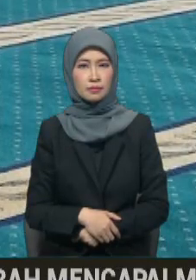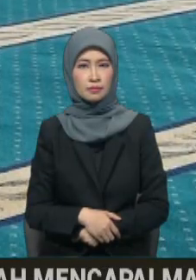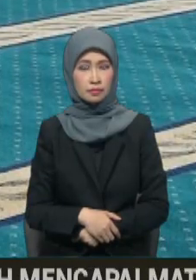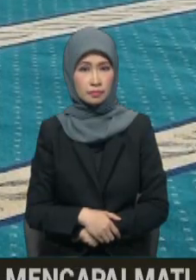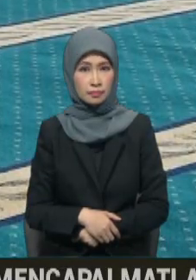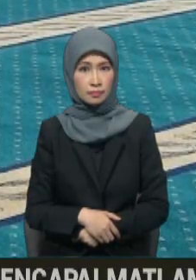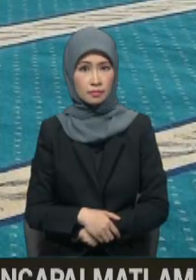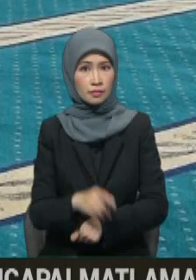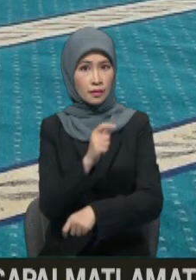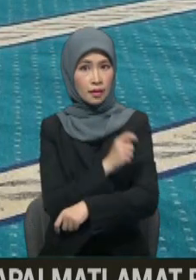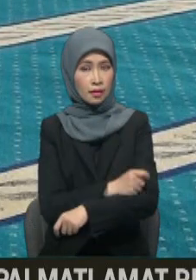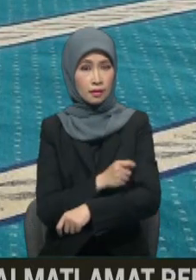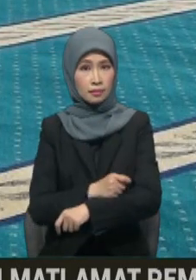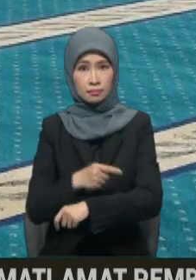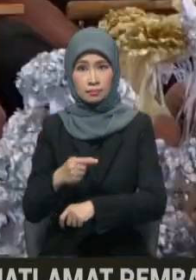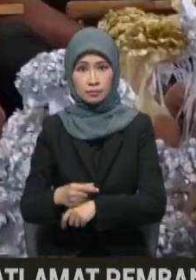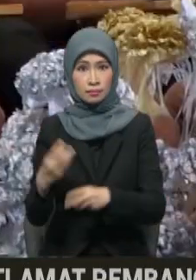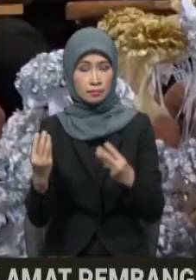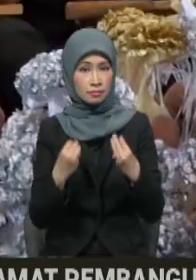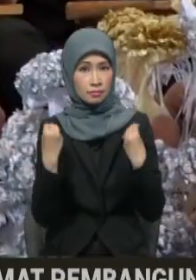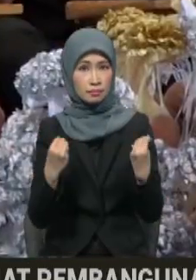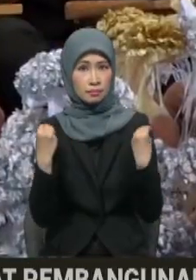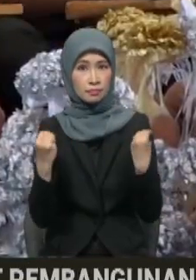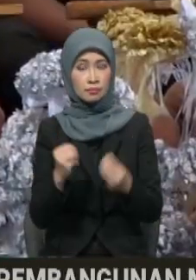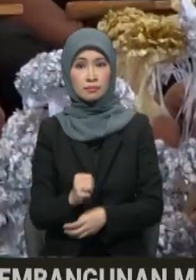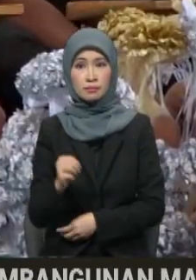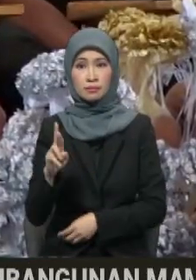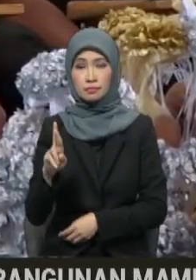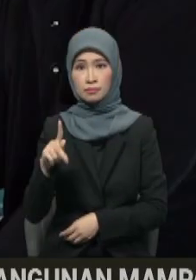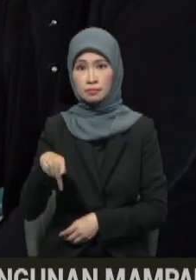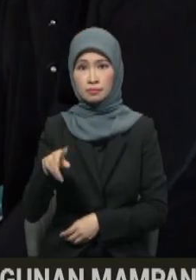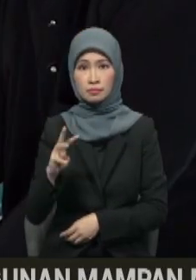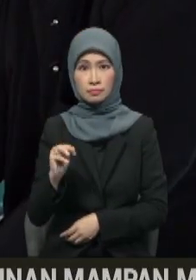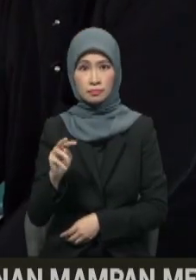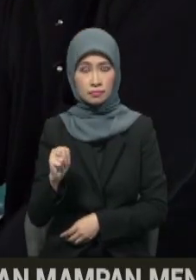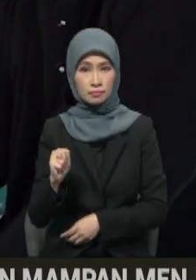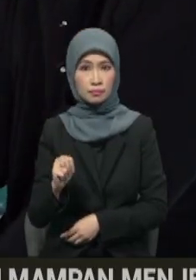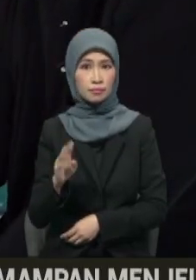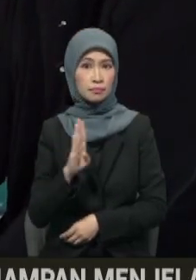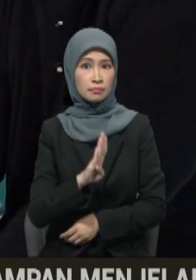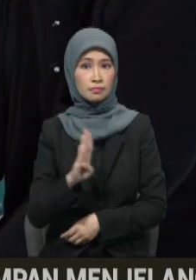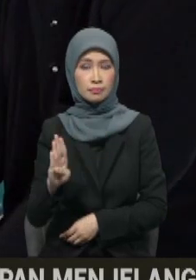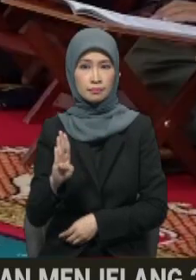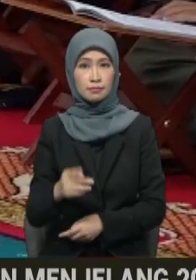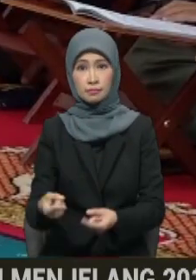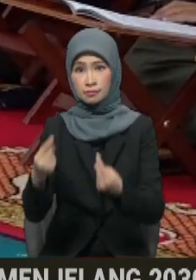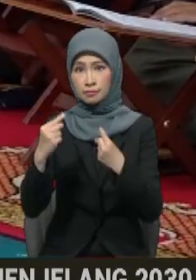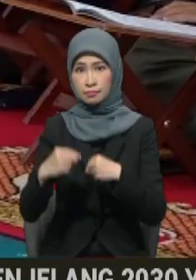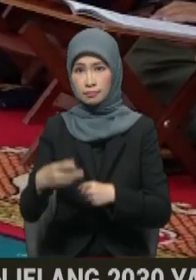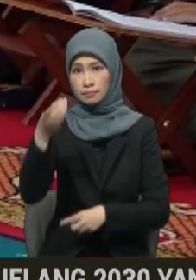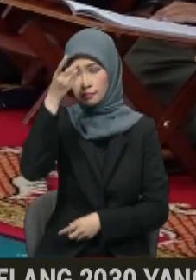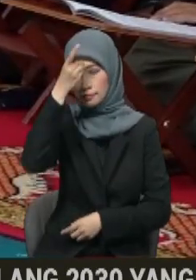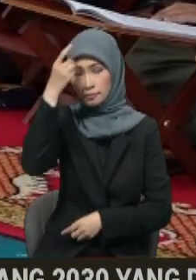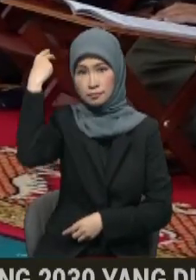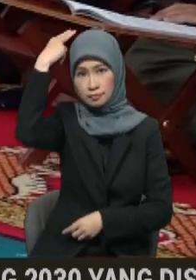sementara di daerah tutong Majlis diadakan di masjid rpn Bukit Beruang hadir yang berhormat Datuk Seri Setia Awang Haji